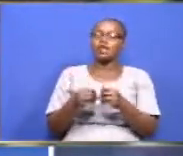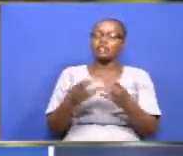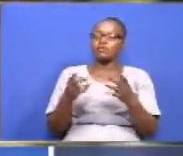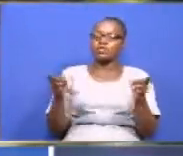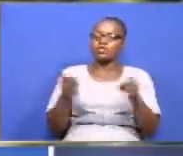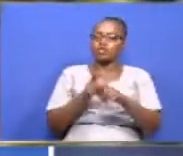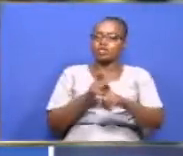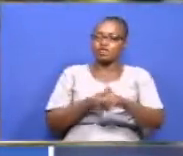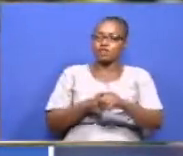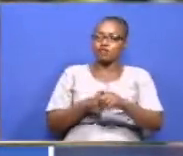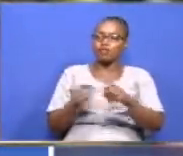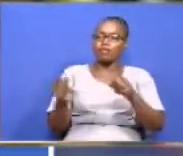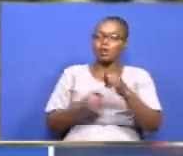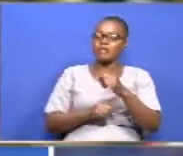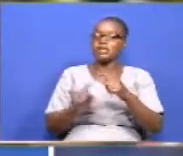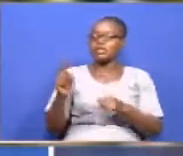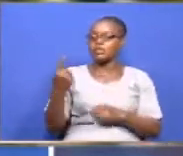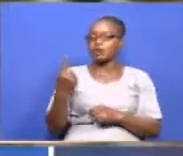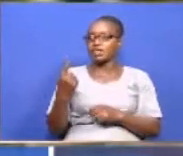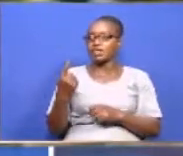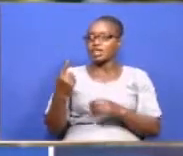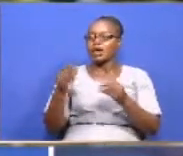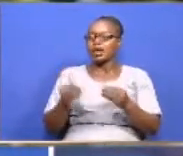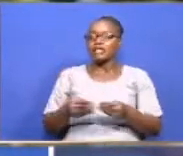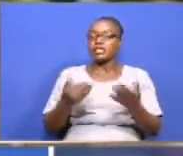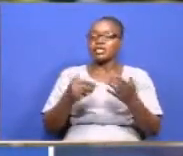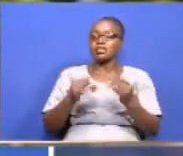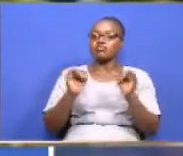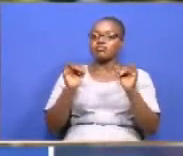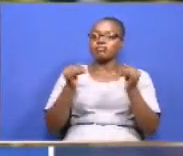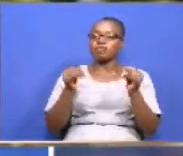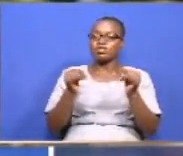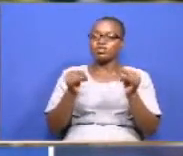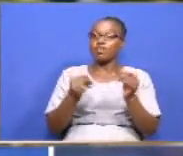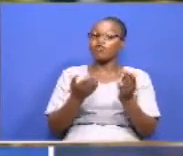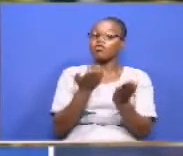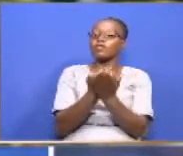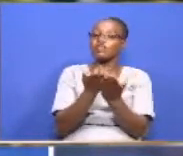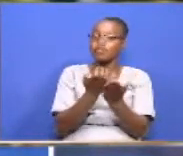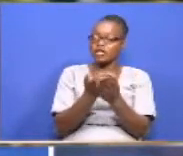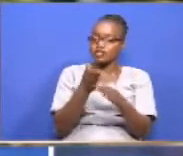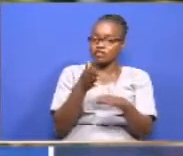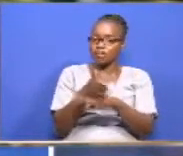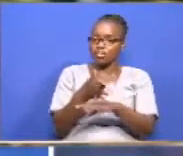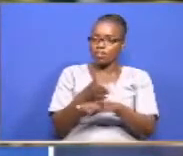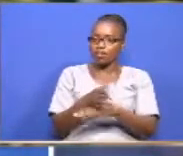katika mwezi wa Januari na kuwasilisha taarifa za ushahidi wa uongo.